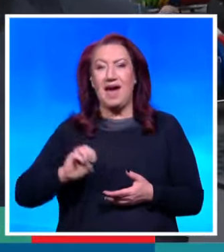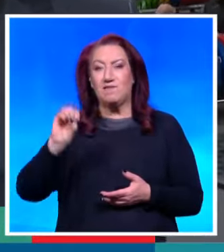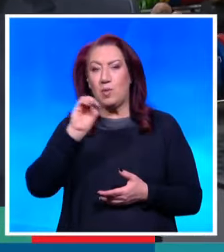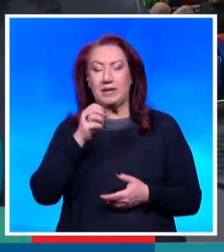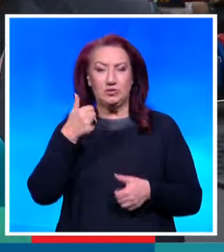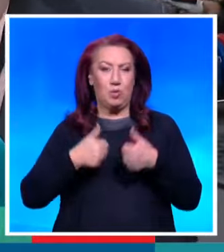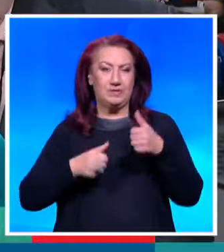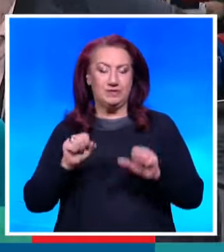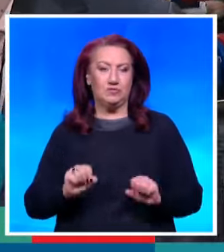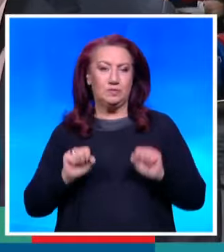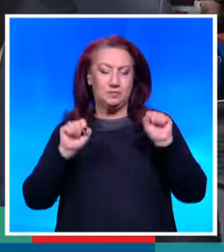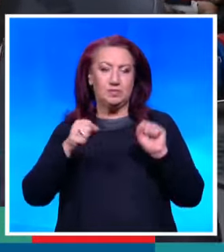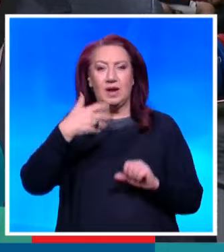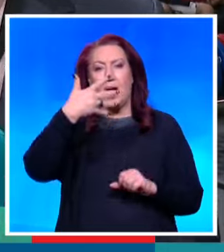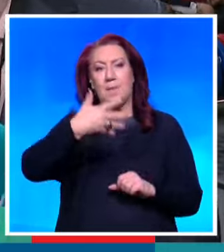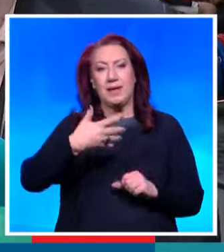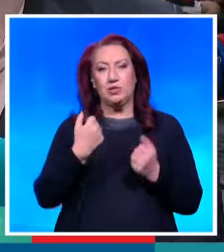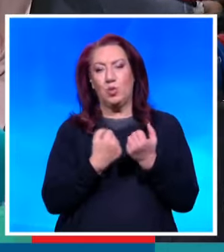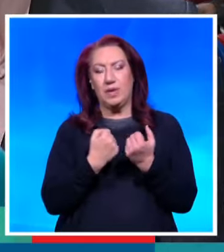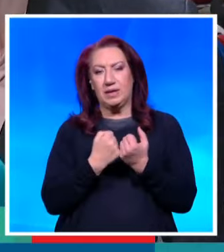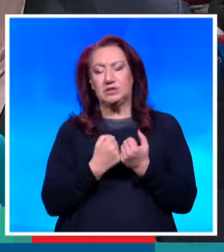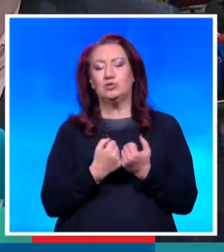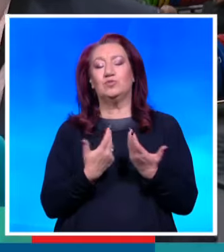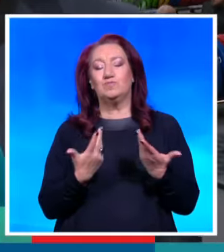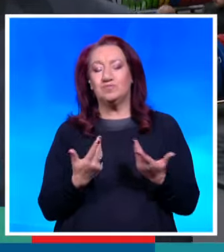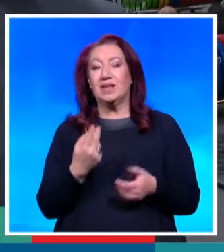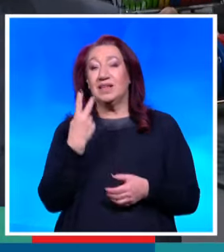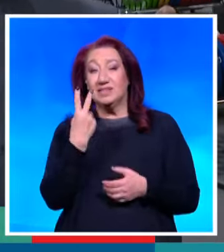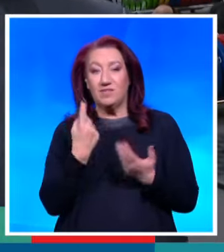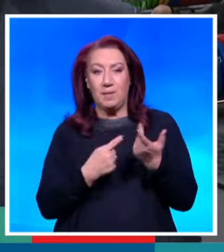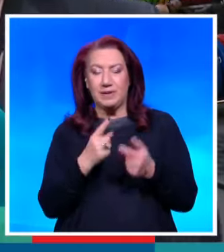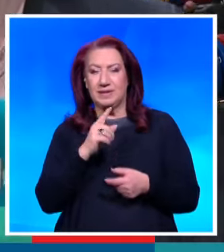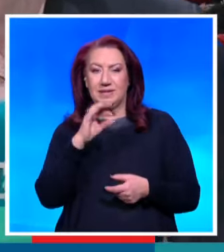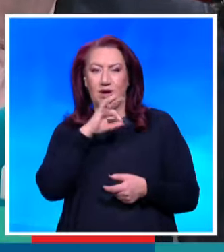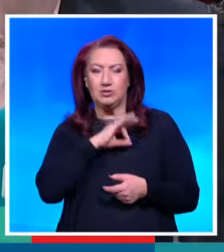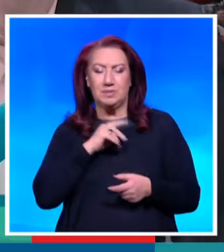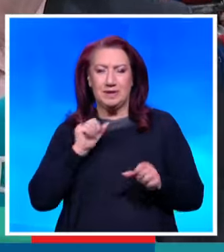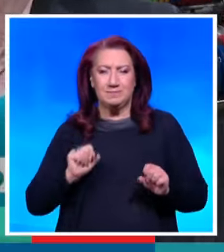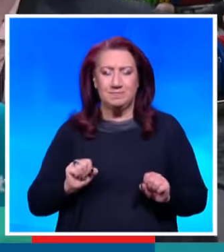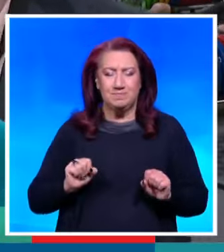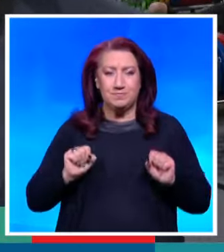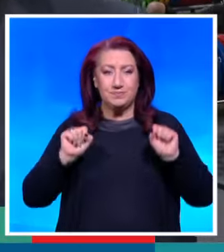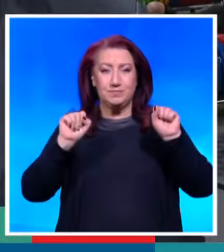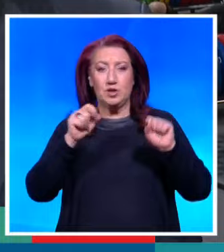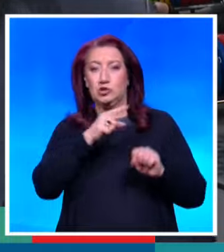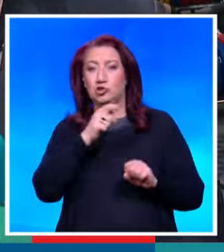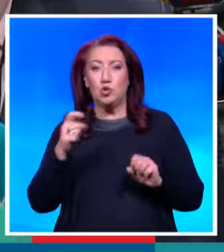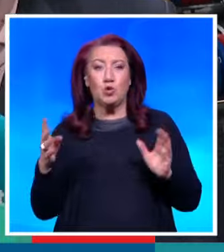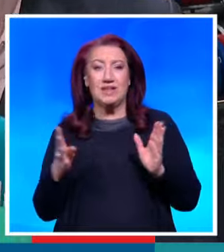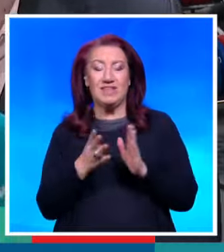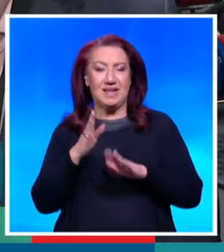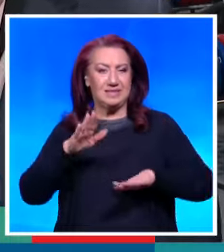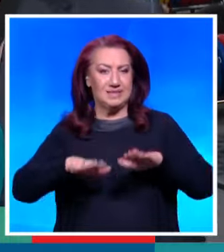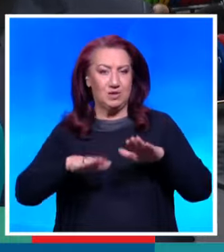в двубоя, пето място в изхвърлянето и пето в изтласкването. На два пъти не успя да се справи с тежест от 119 кг, които щяха да бъдат